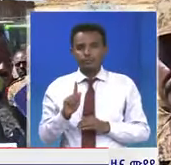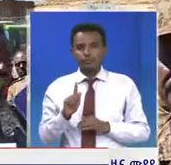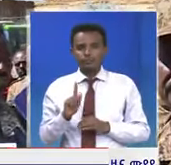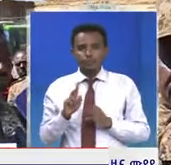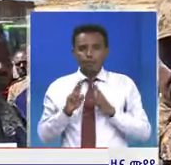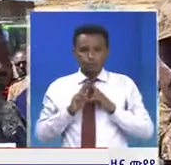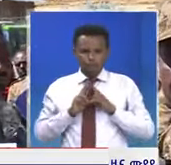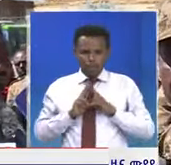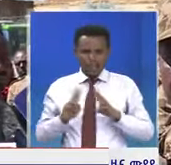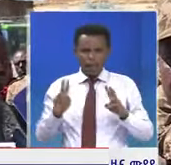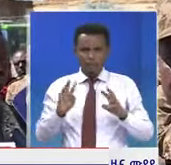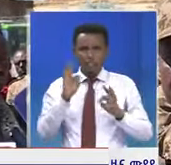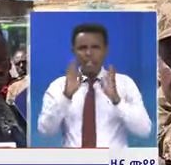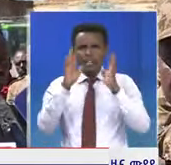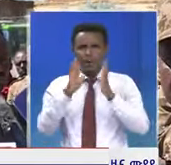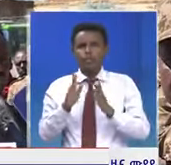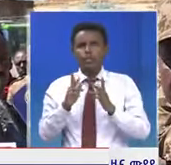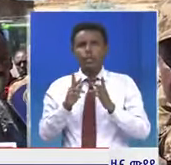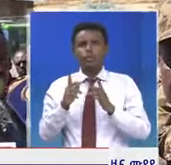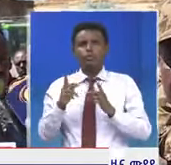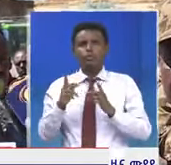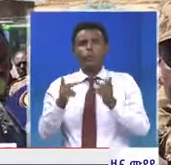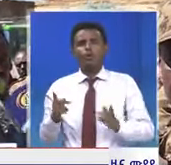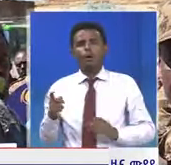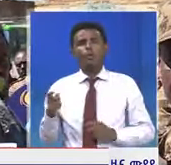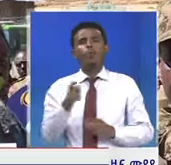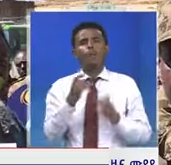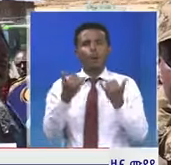በጣም ታሪካዊ ቦታ ሆኗል። አሁን